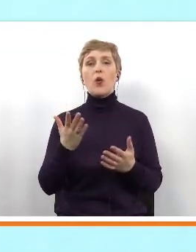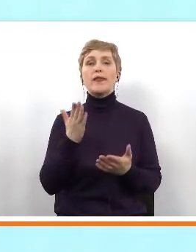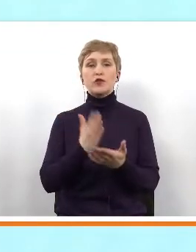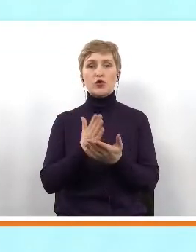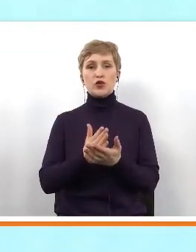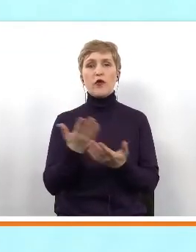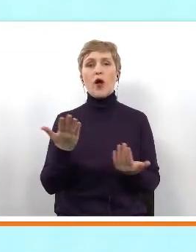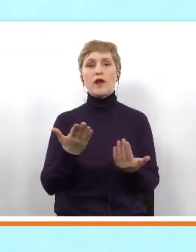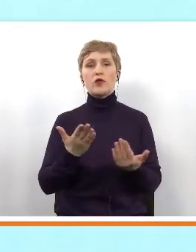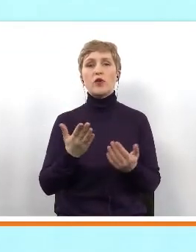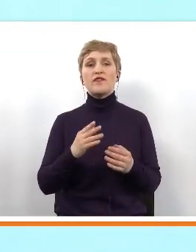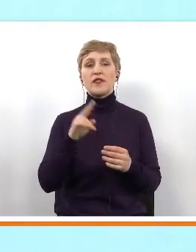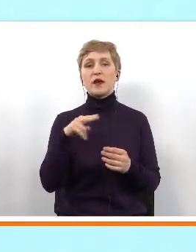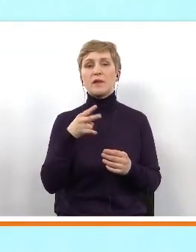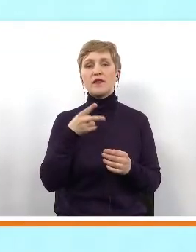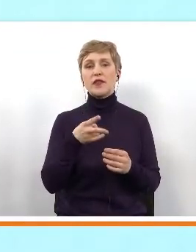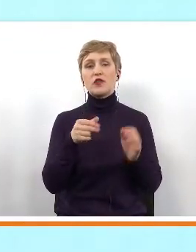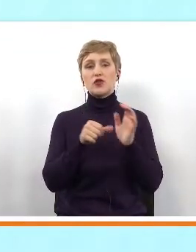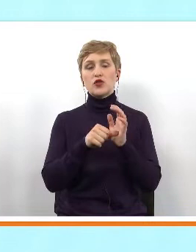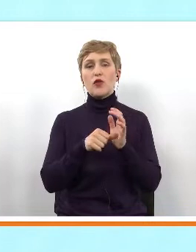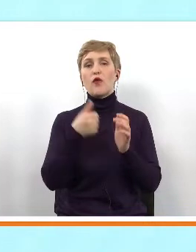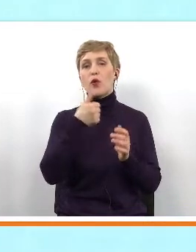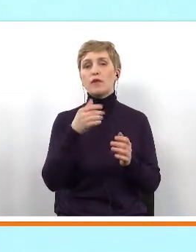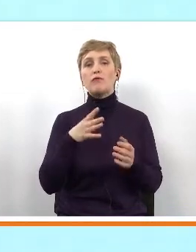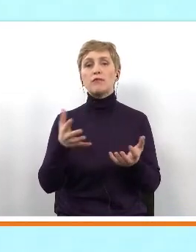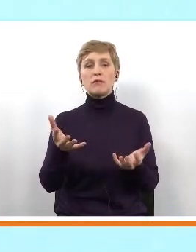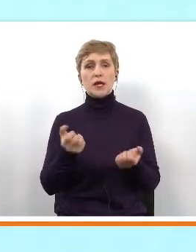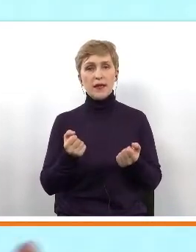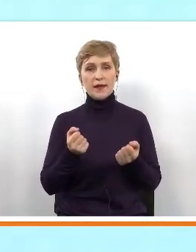существует и который там в декабре 2006 года был принят, он